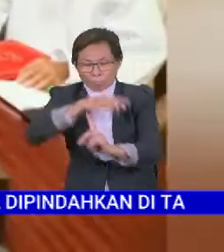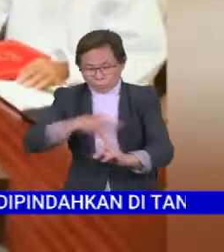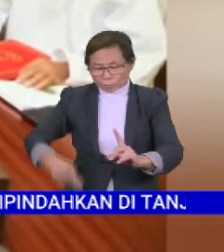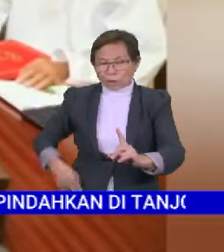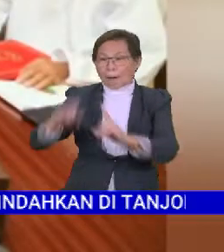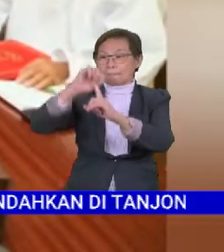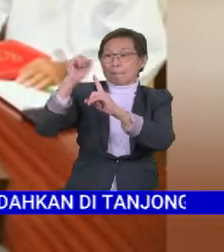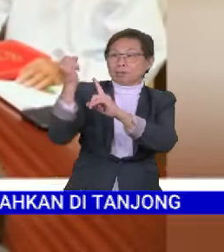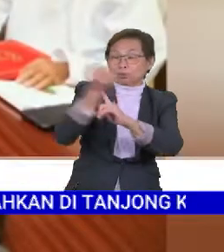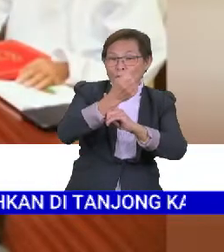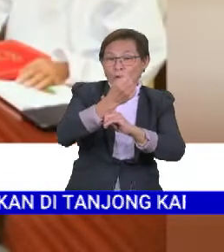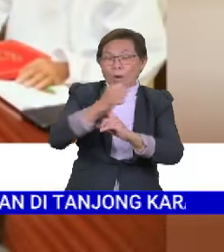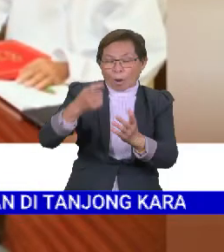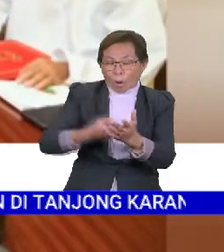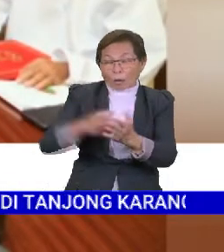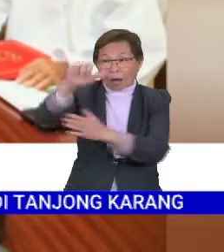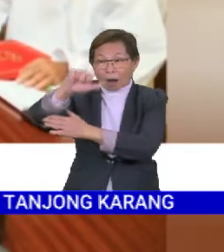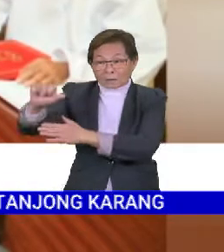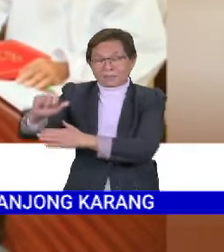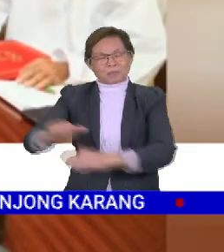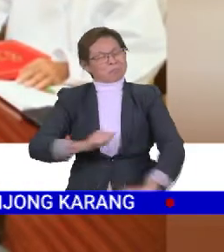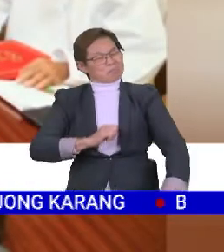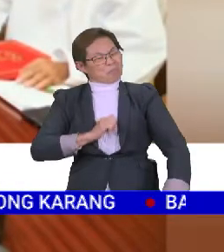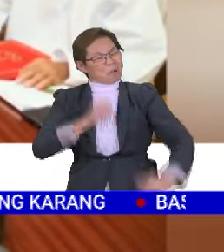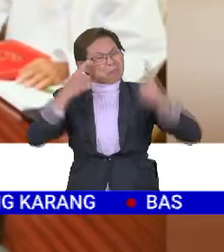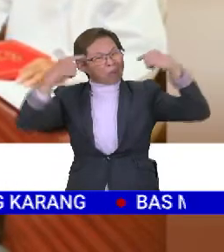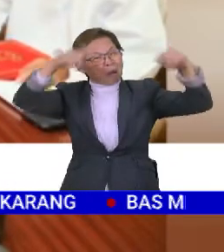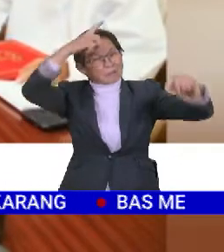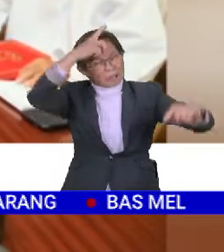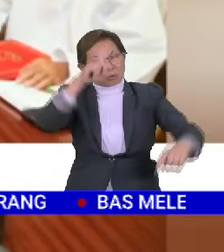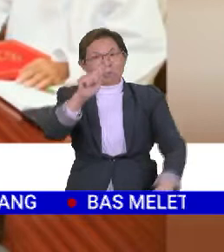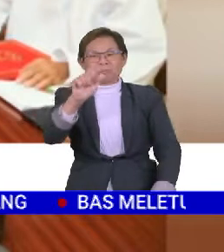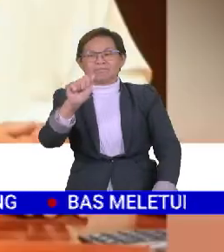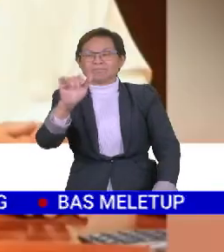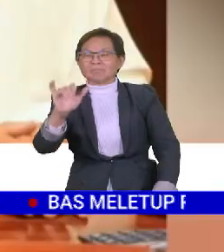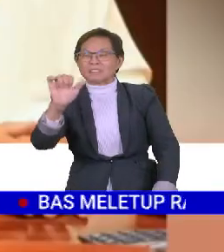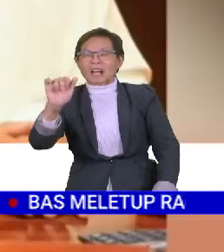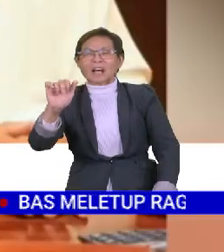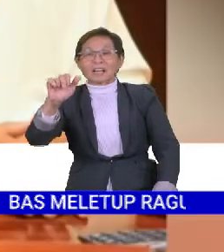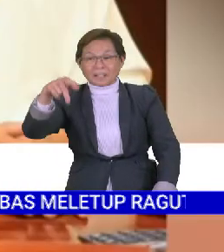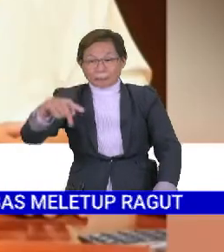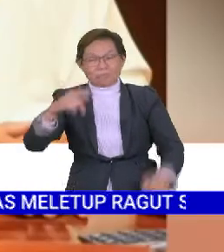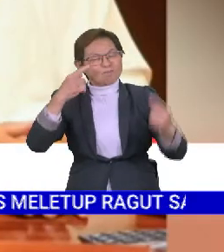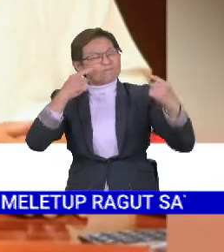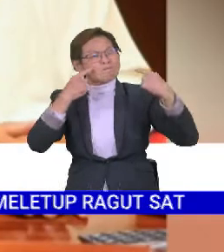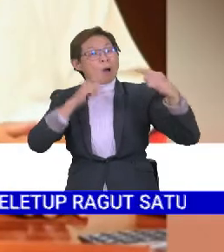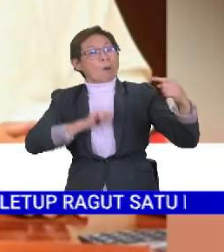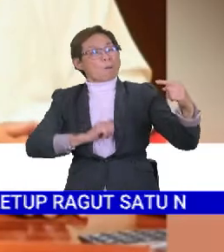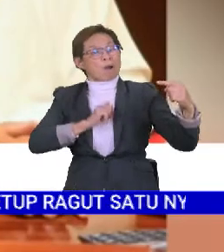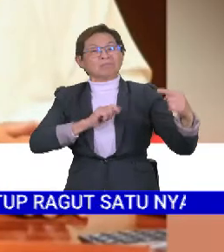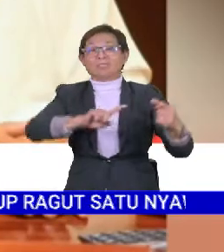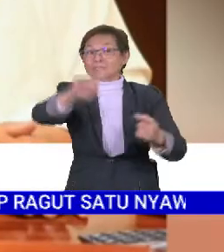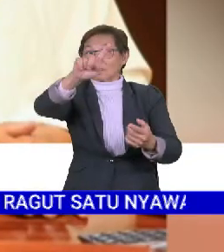hoki Asia seri Paduka Baginda berbangga dengan pencapaian Datuk Mohamad tayab menurut seri Paduka Baginda Ia merupakan satu